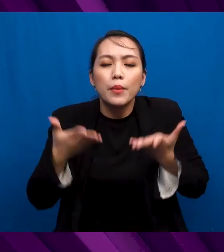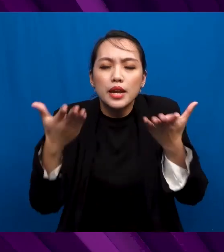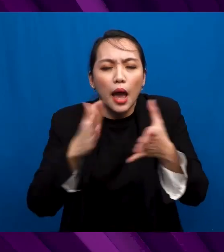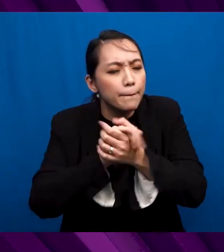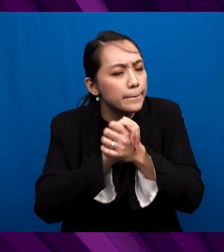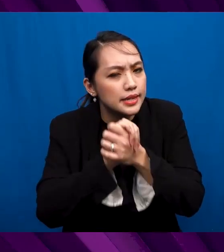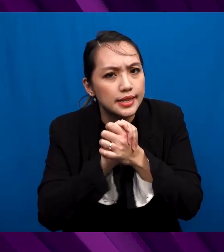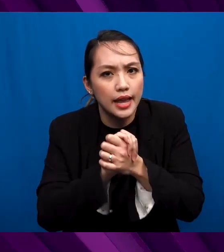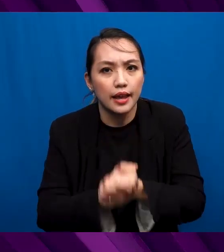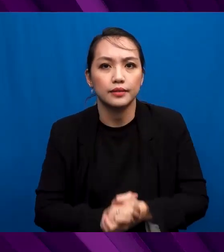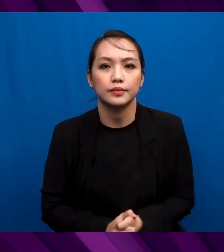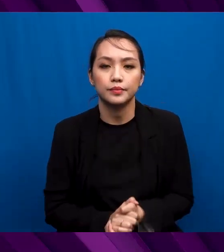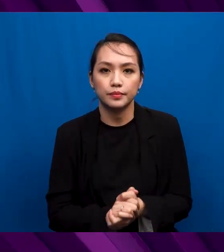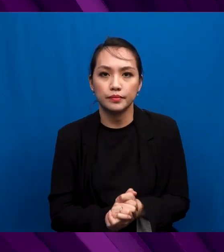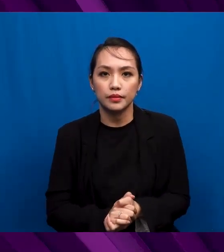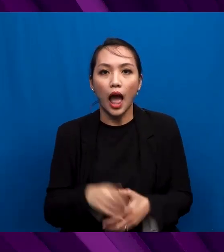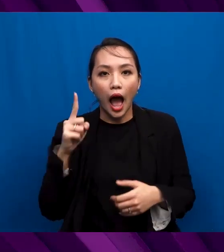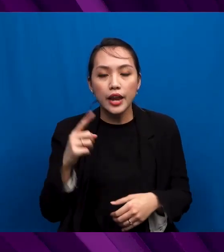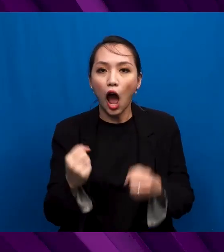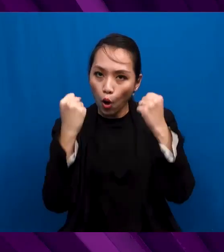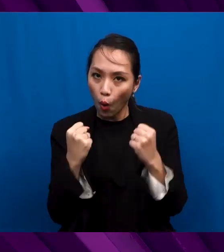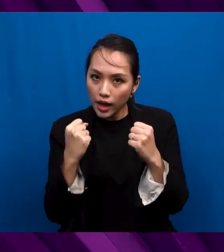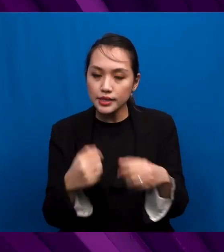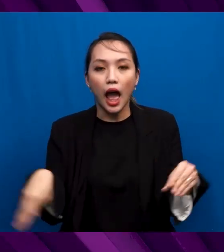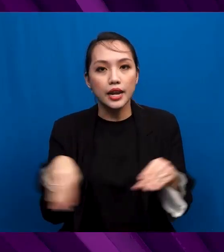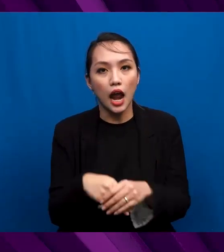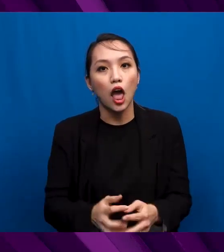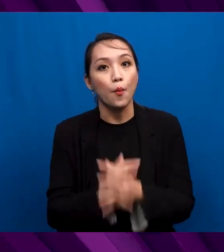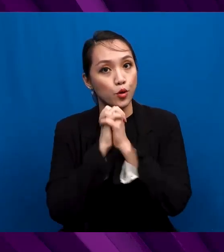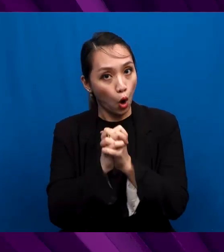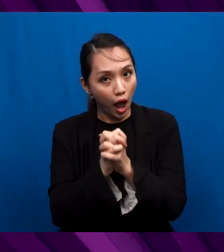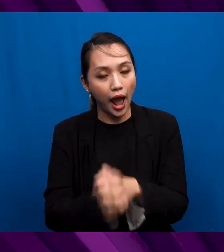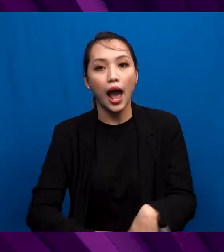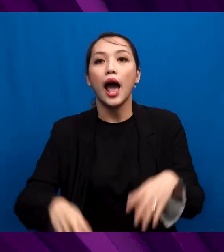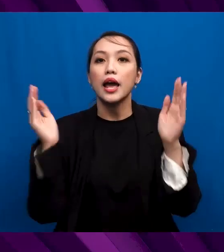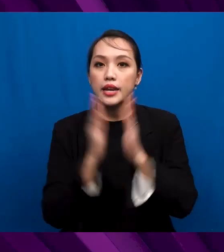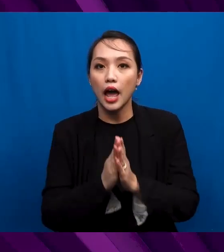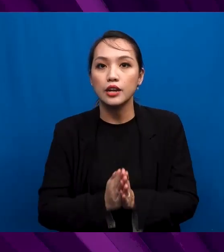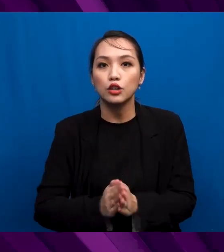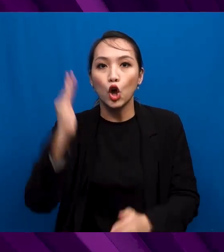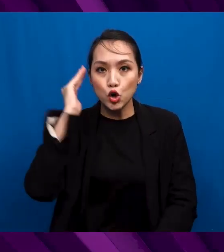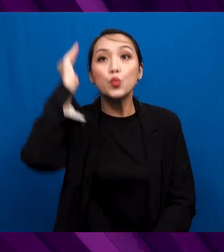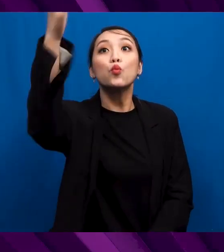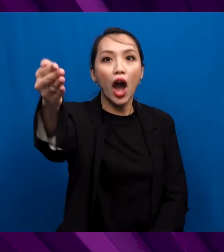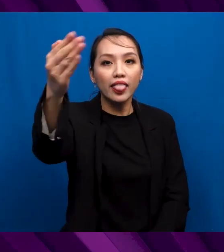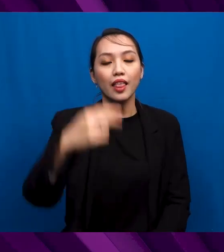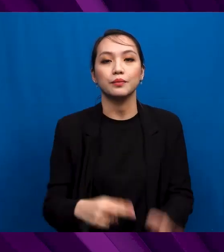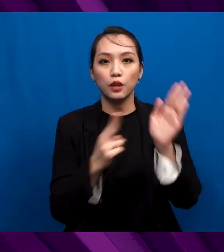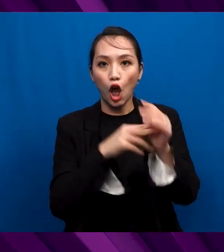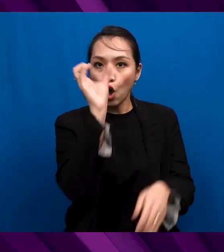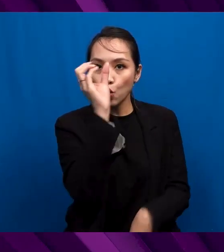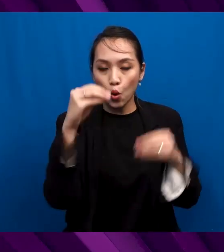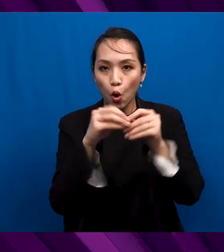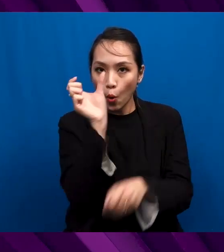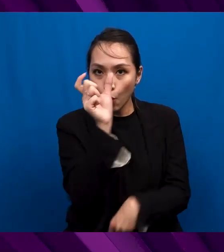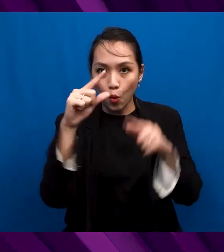is power in prayer and there is power in prophecy. Ada kuasa dalam doa, ada kuasa dalam nubuatan Allah. Nah,